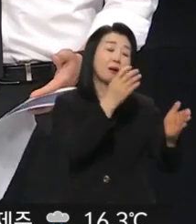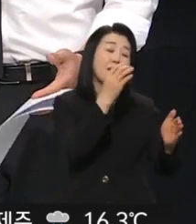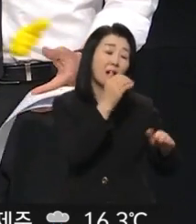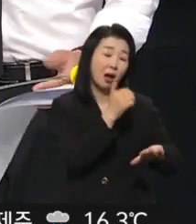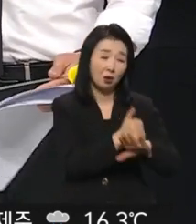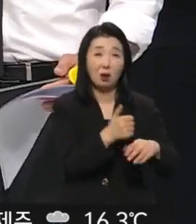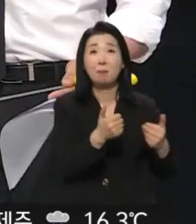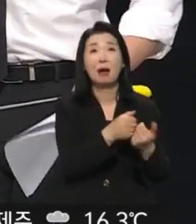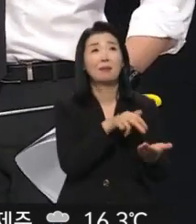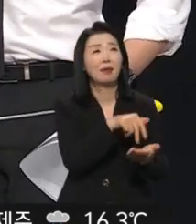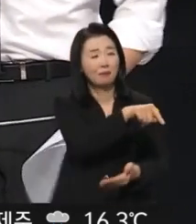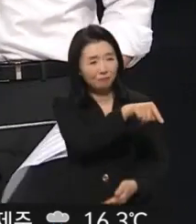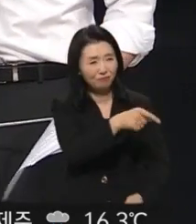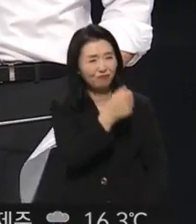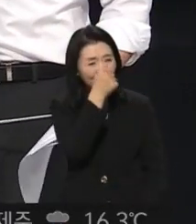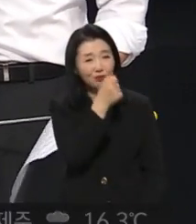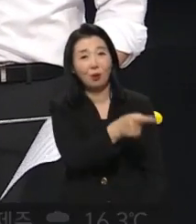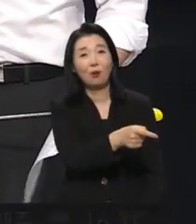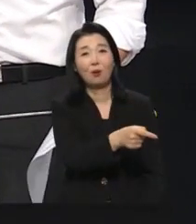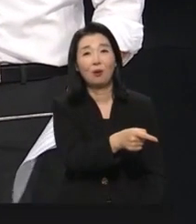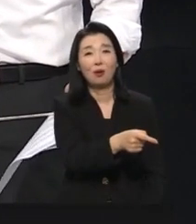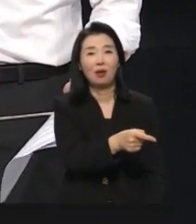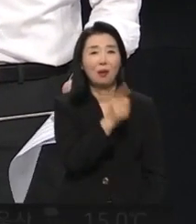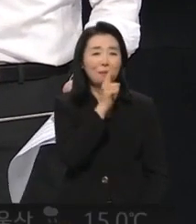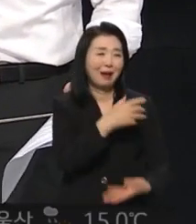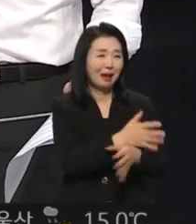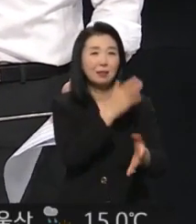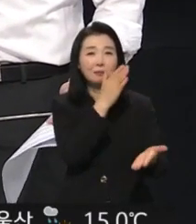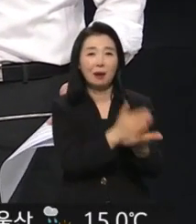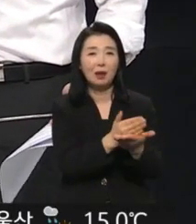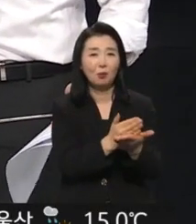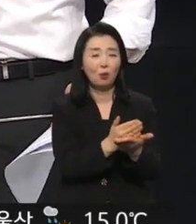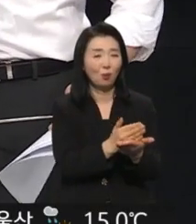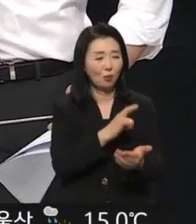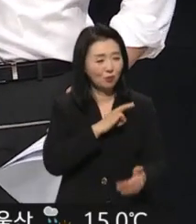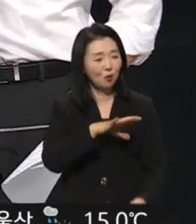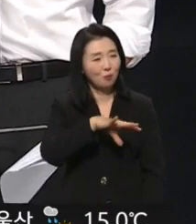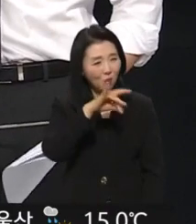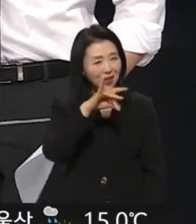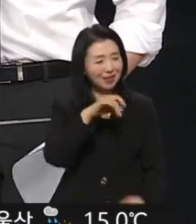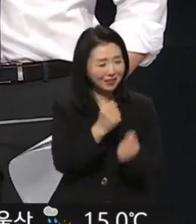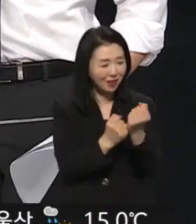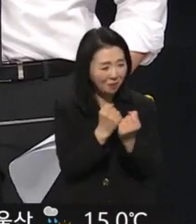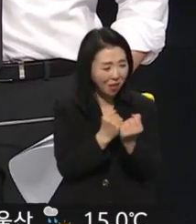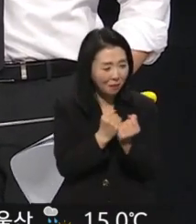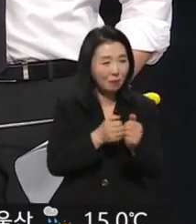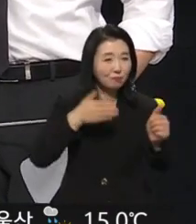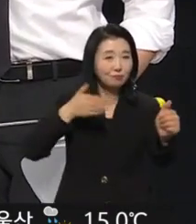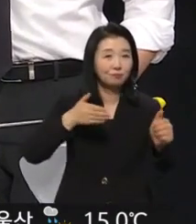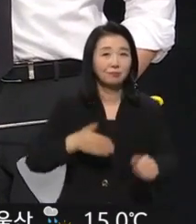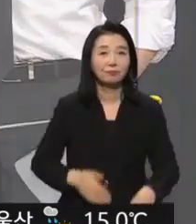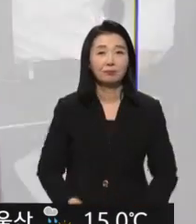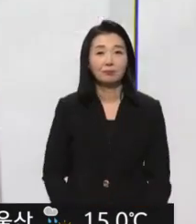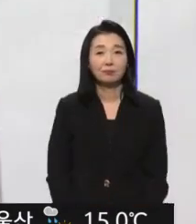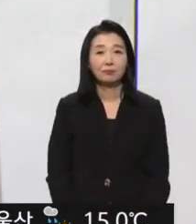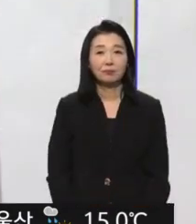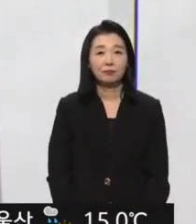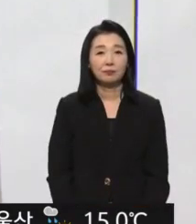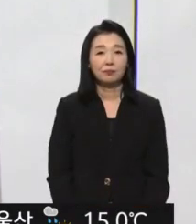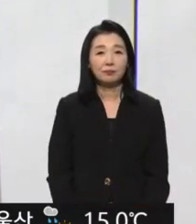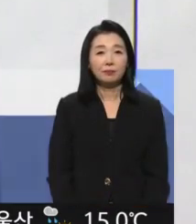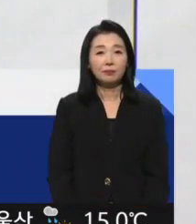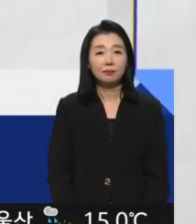역프레임이고 어불성설이란 겁니다. 말장난치지 말고 의혹부터 자세히 해명하라고 쏘아붙였습니다.